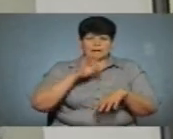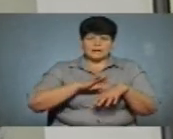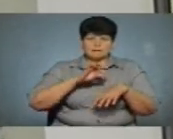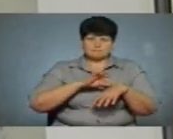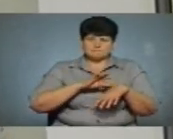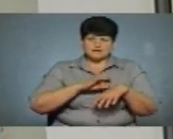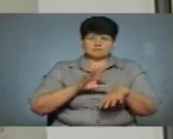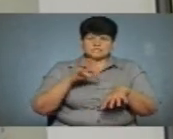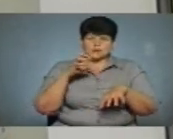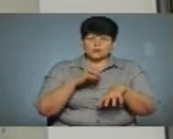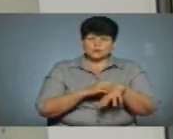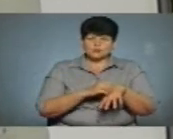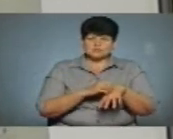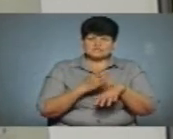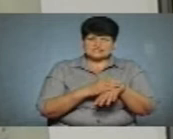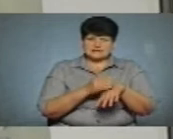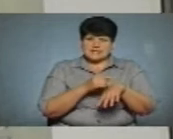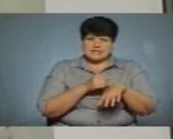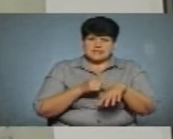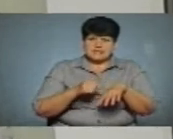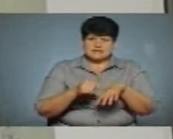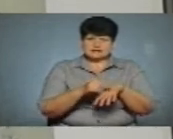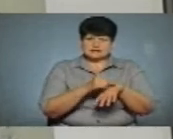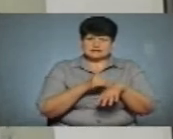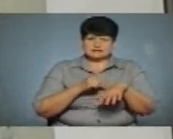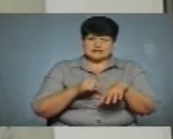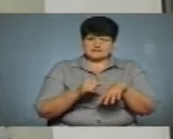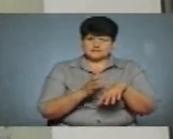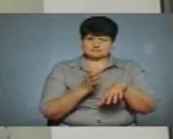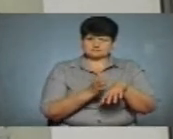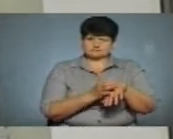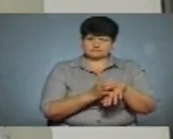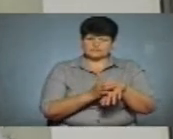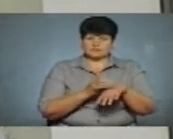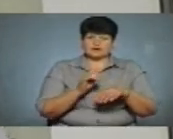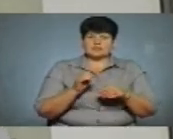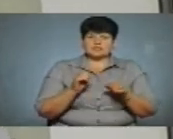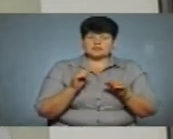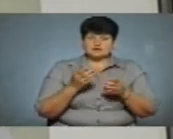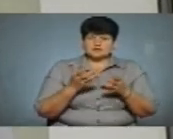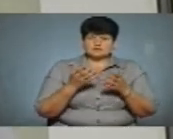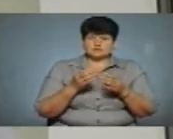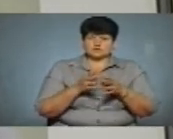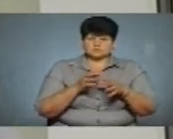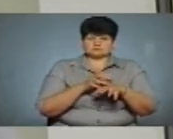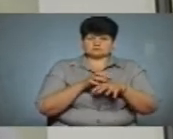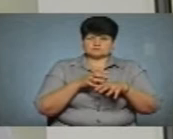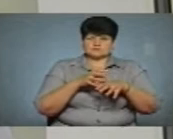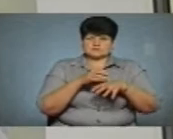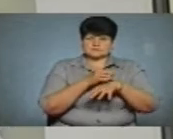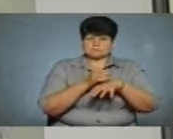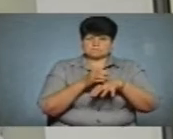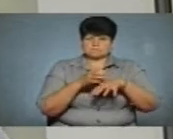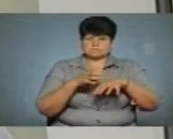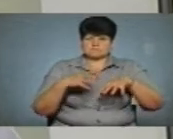місці укусу характерна ерітема, вона може бути суцільною, а може бути кільцевидною, яка з часом поширюється.